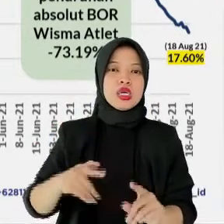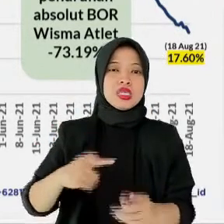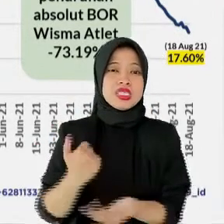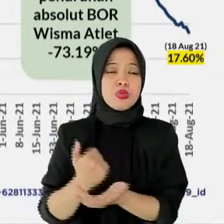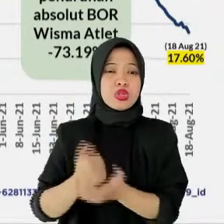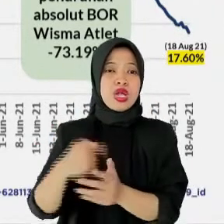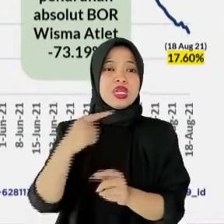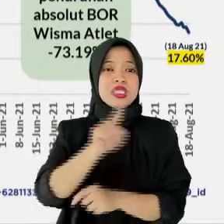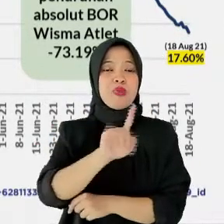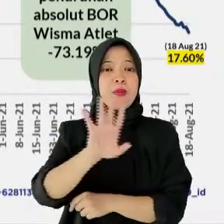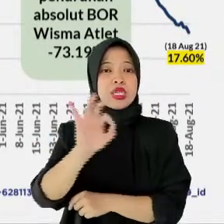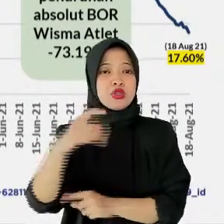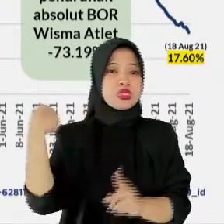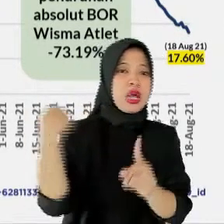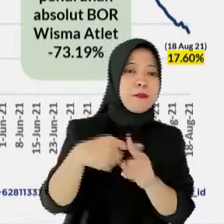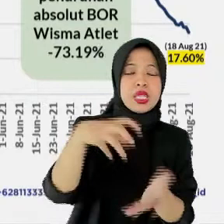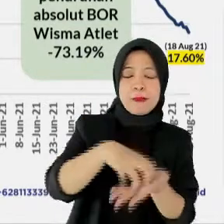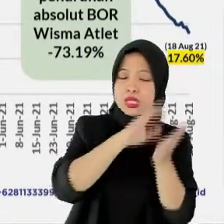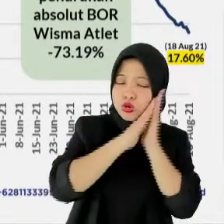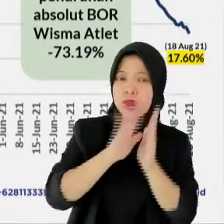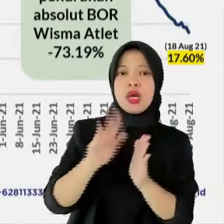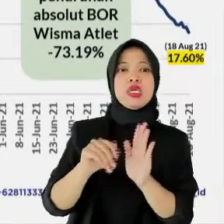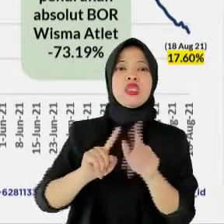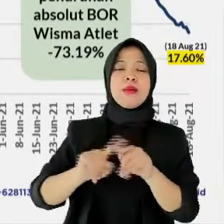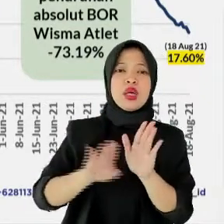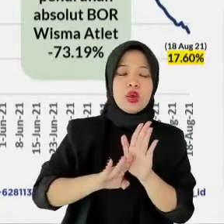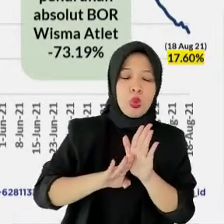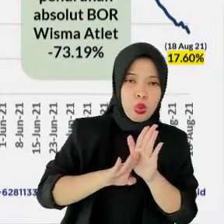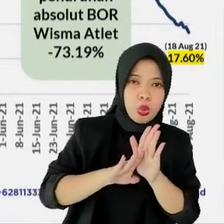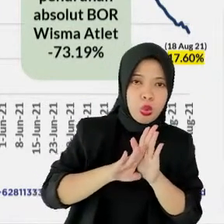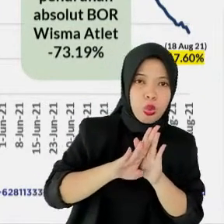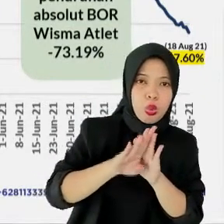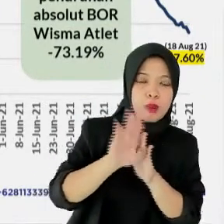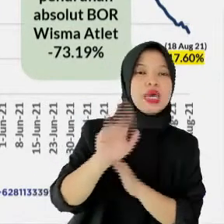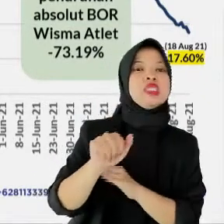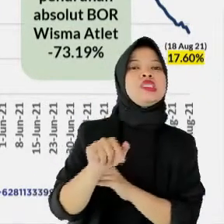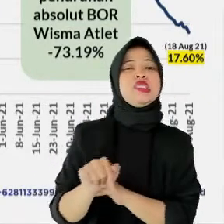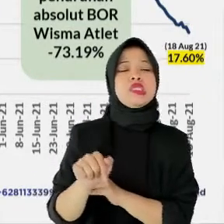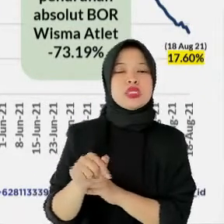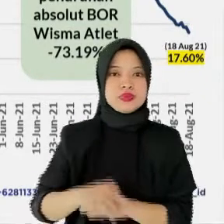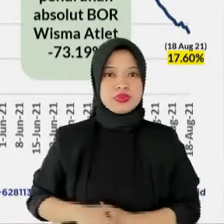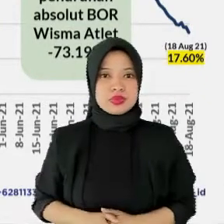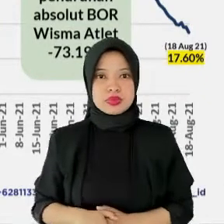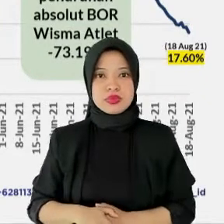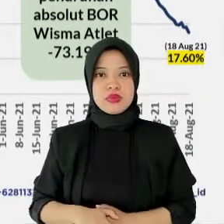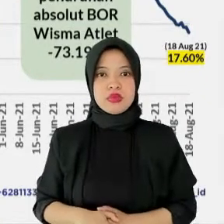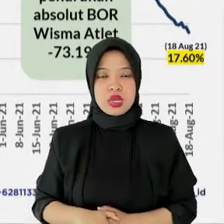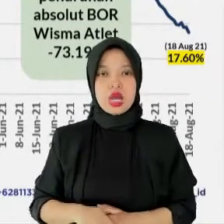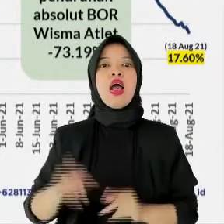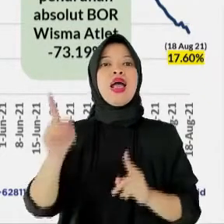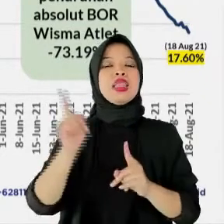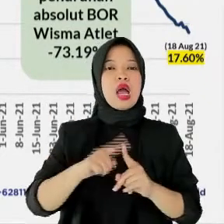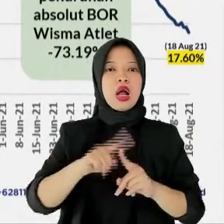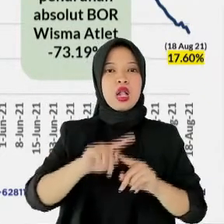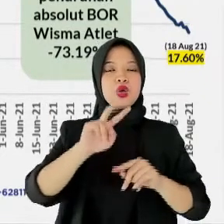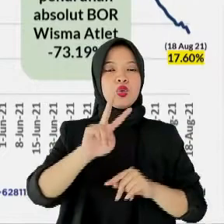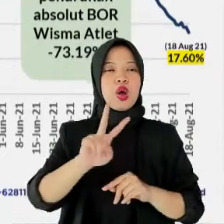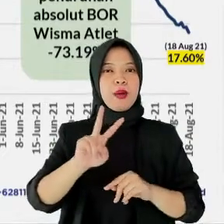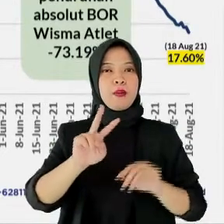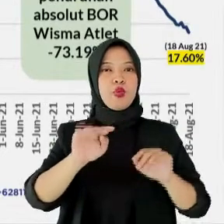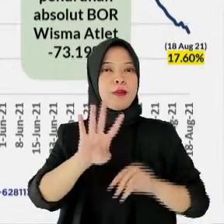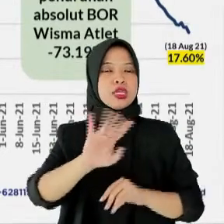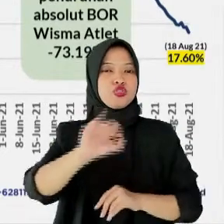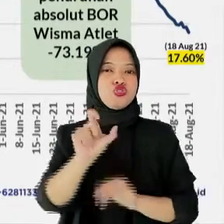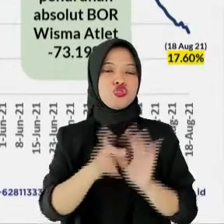ditambah 1.400 saja dia masih naik ke atas. Kemudian ditambah lagi di tanggal